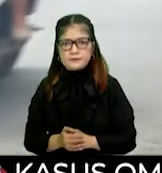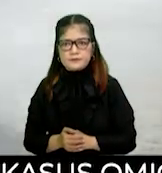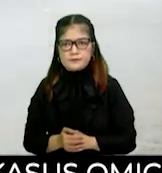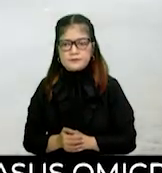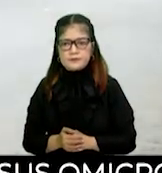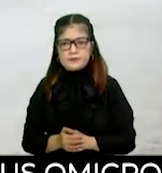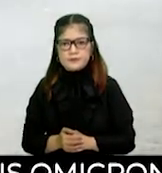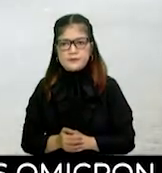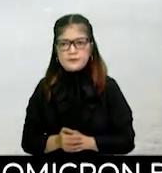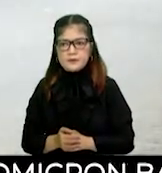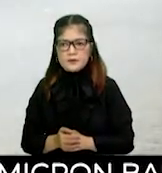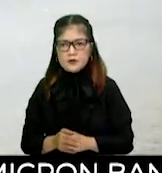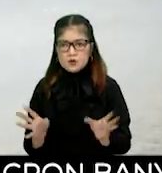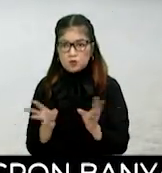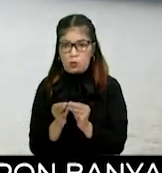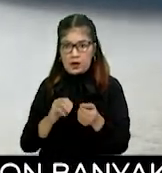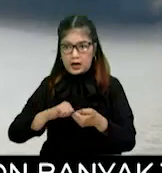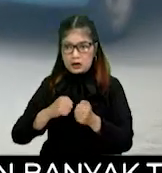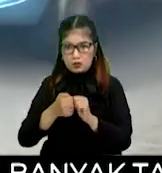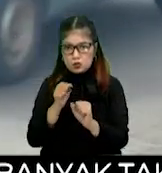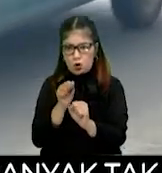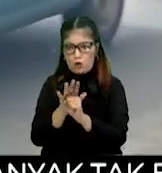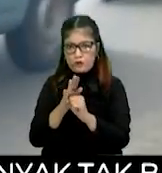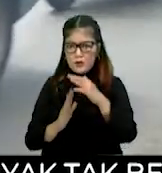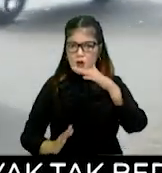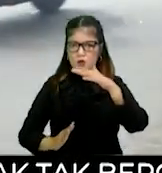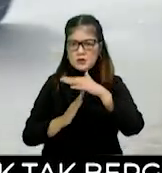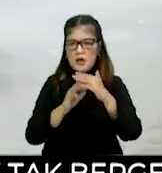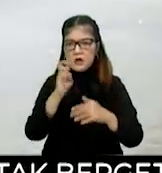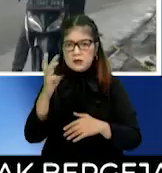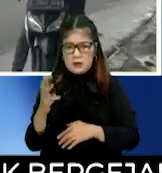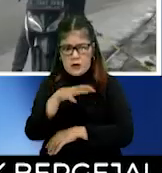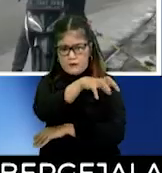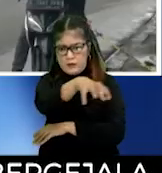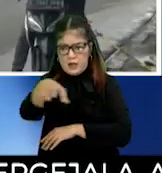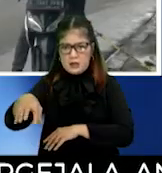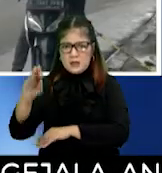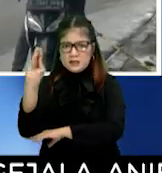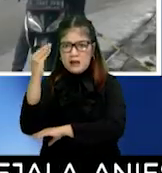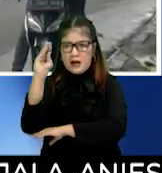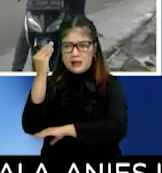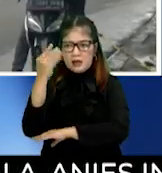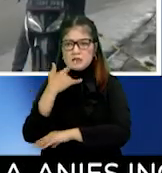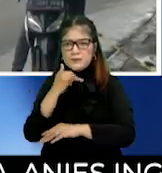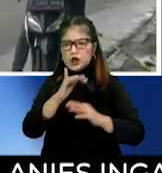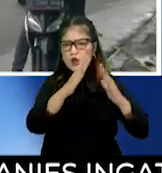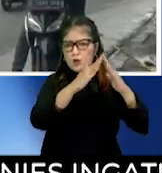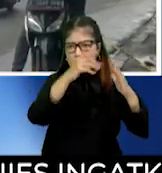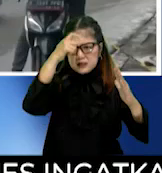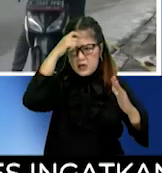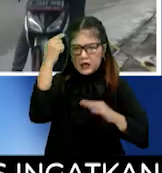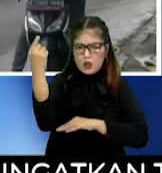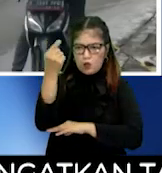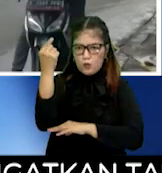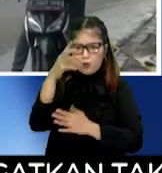Pemirsa, seiring dengan melonjaknya kasus COVID-19 gelombang ketiga di wilayah DKI Jakarta, di mana rumah sakit umum